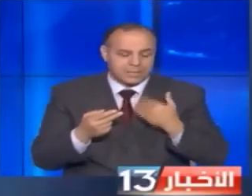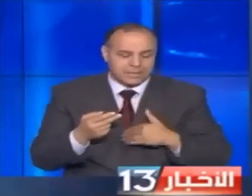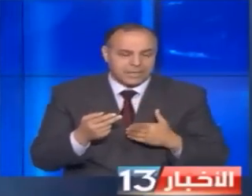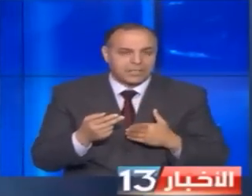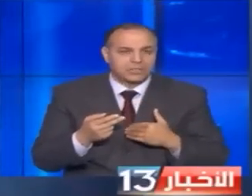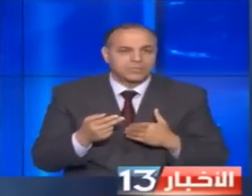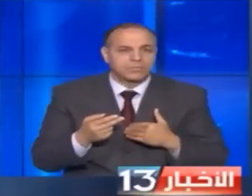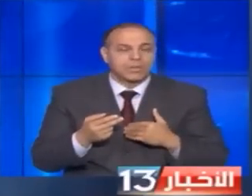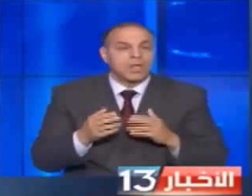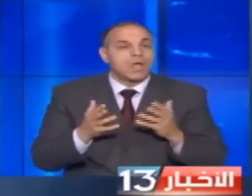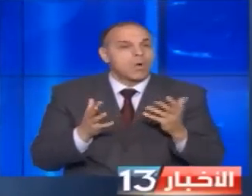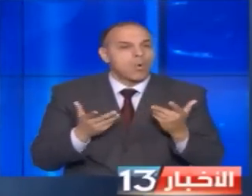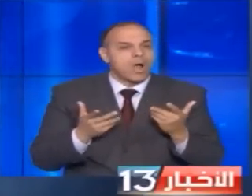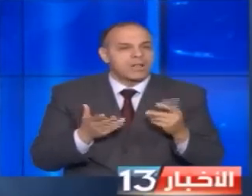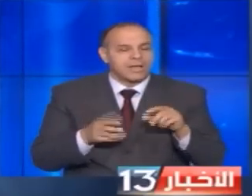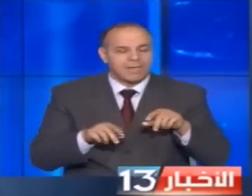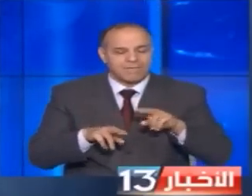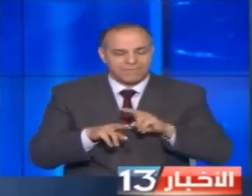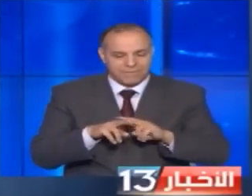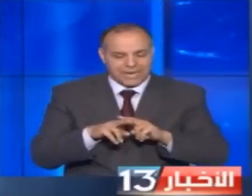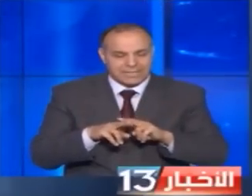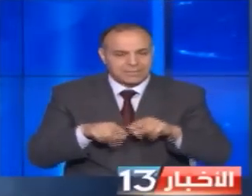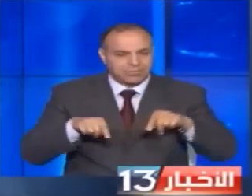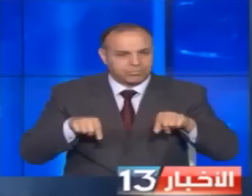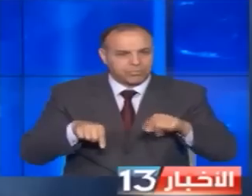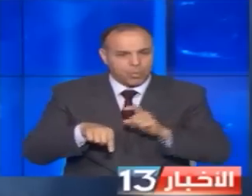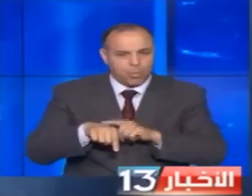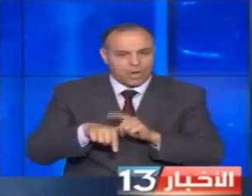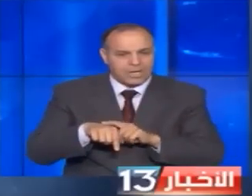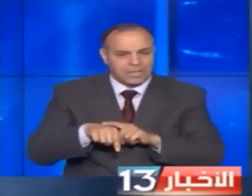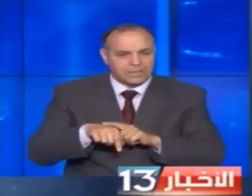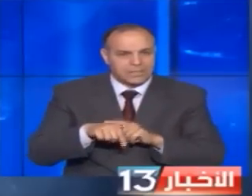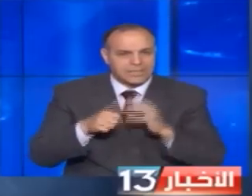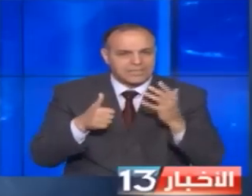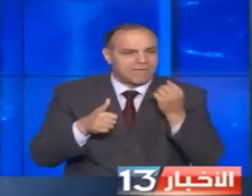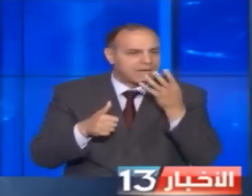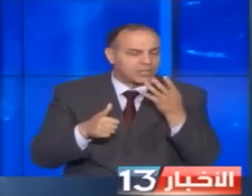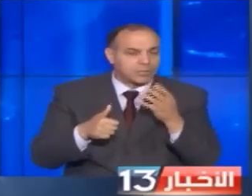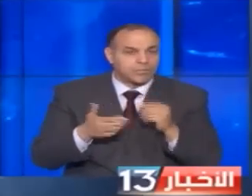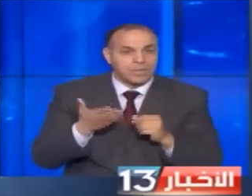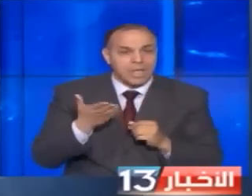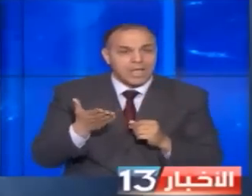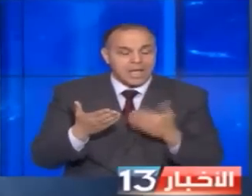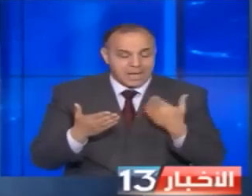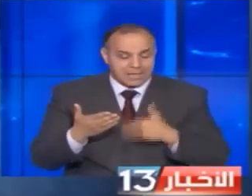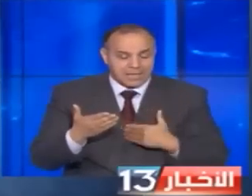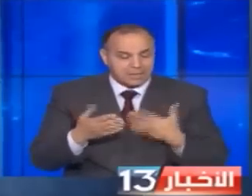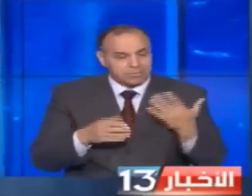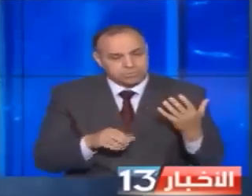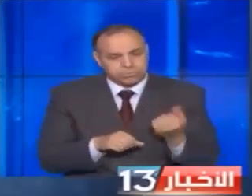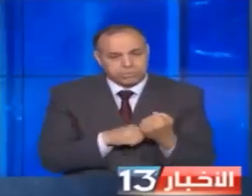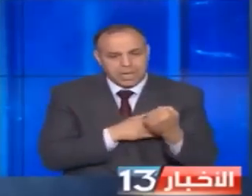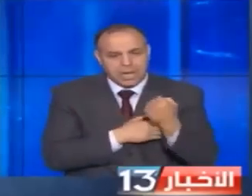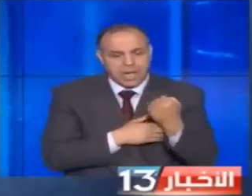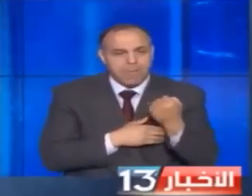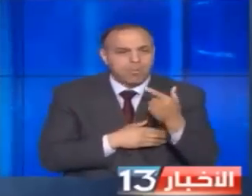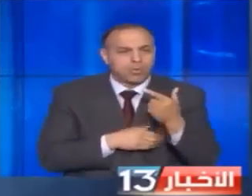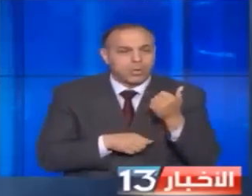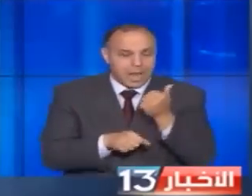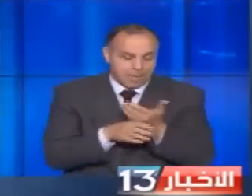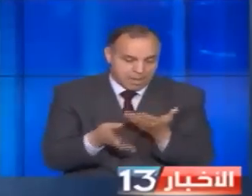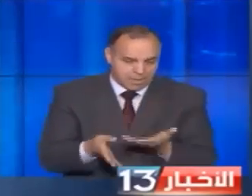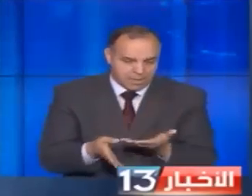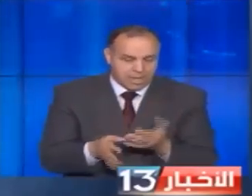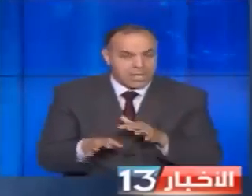التونسي بالقاعه الاولمبيه براديس بدايه من الساعه السادسه الترجي المتوج بلقب بطوله هذا الموسم